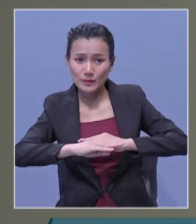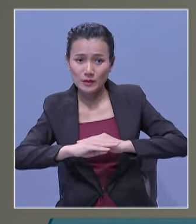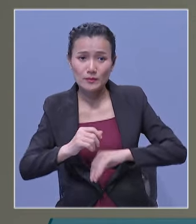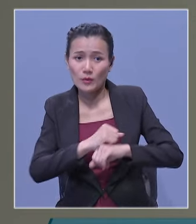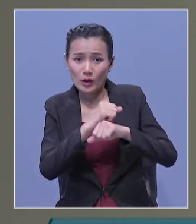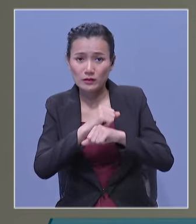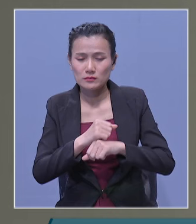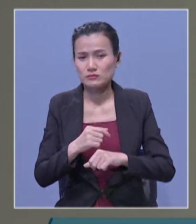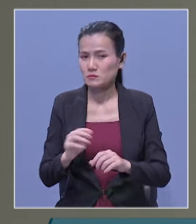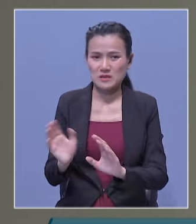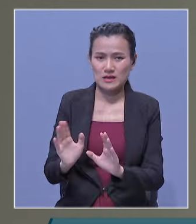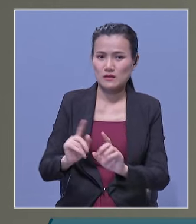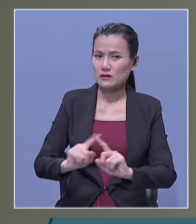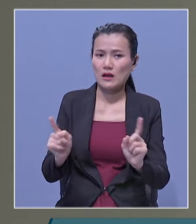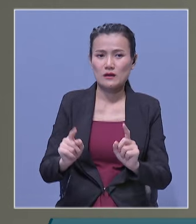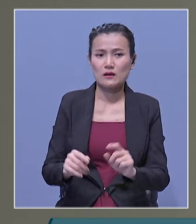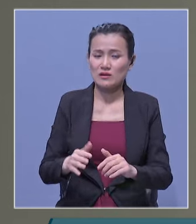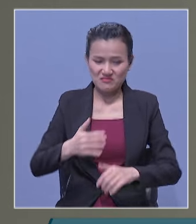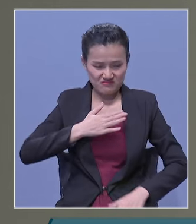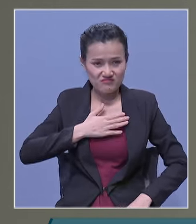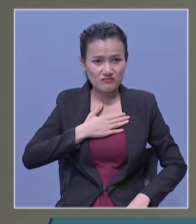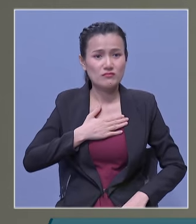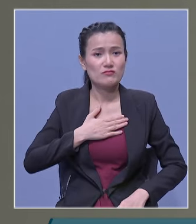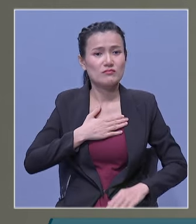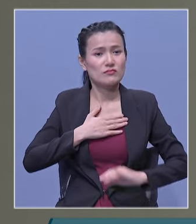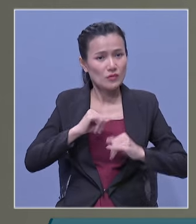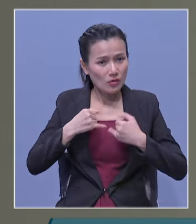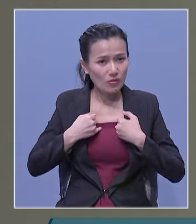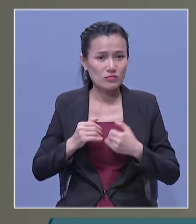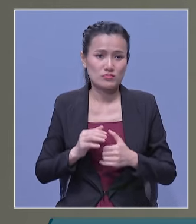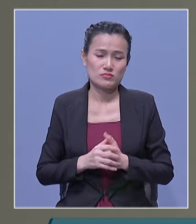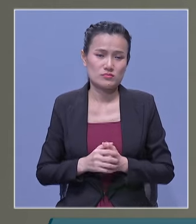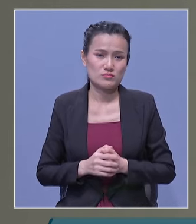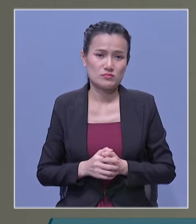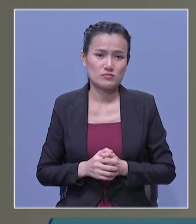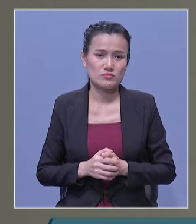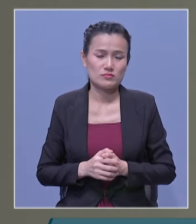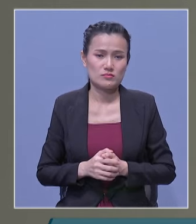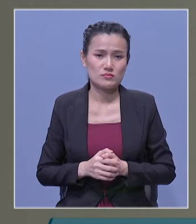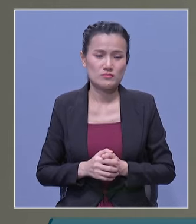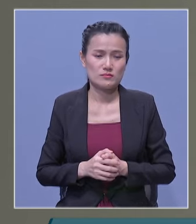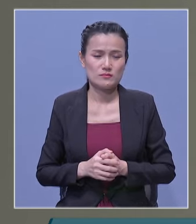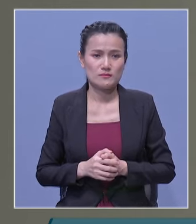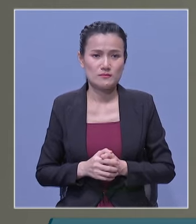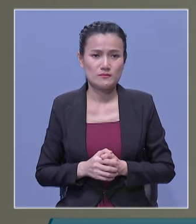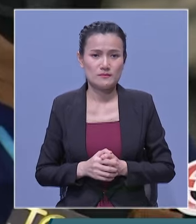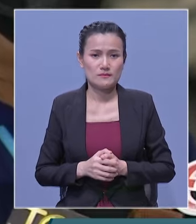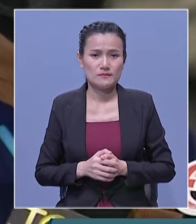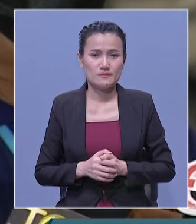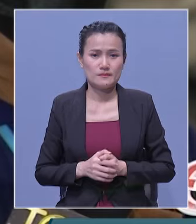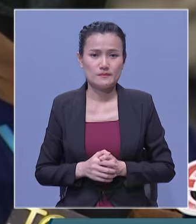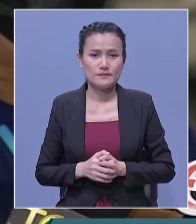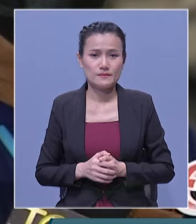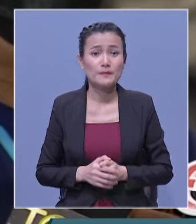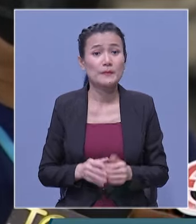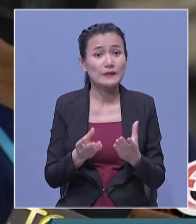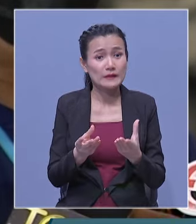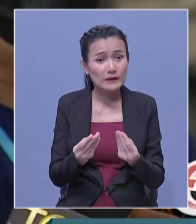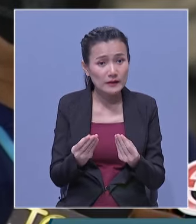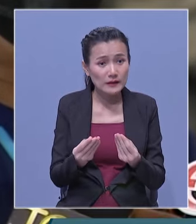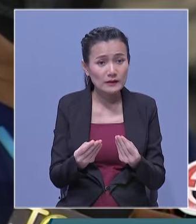กันชนพร้อมยืนยันว่าเป็นของอุทยานแน่นอนค่ะไปฟังเสียงนายชัยวัฒน์ในประเด็นนี้ค่ะ ที่ตรงไหนก็ตรงนั้